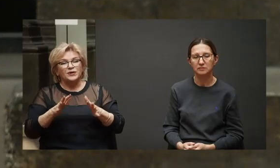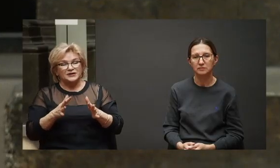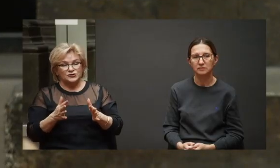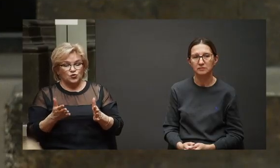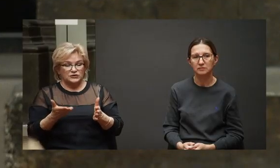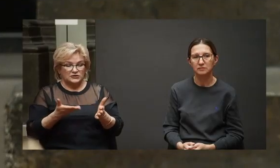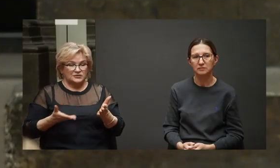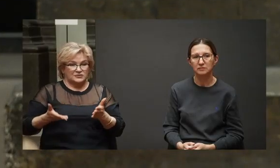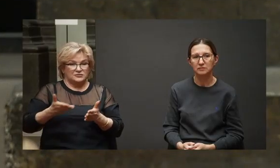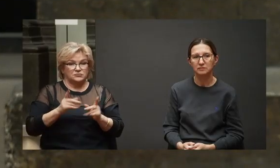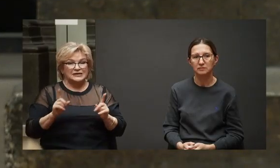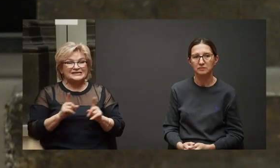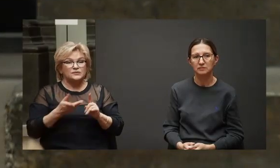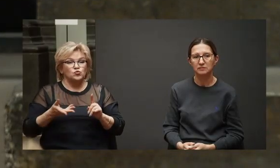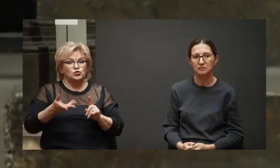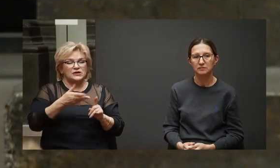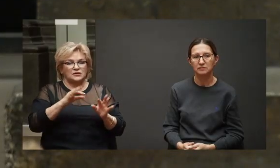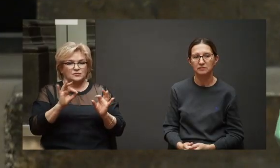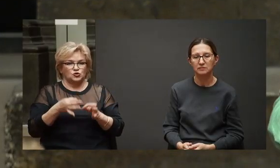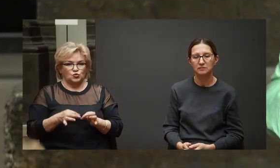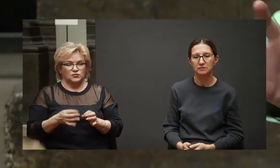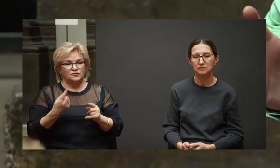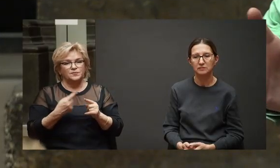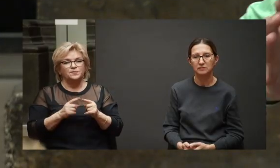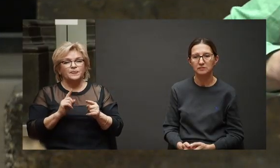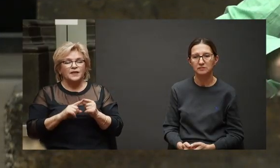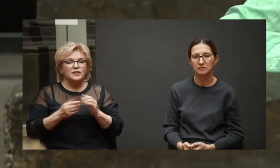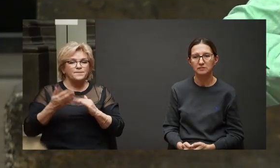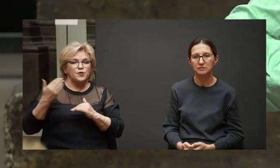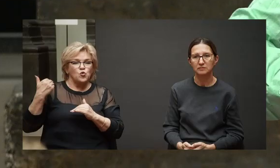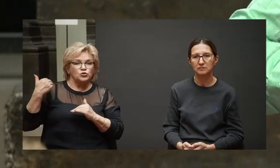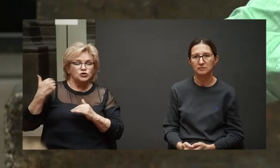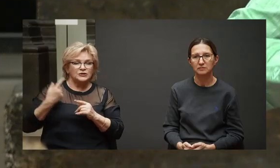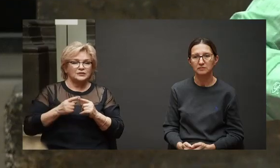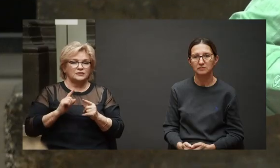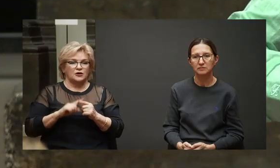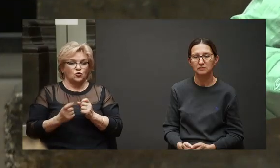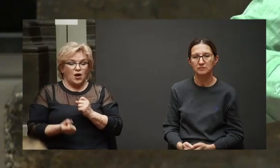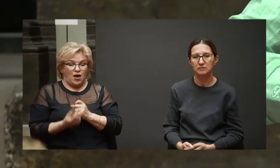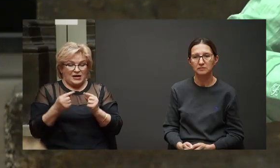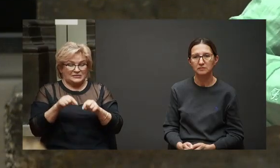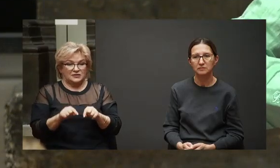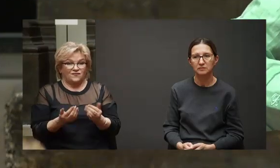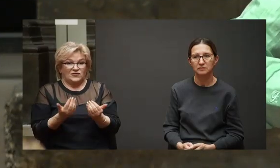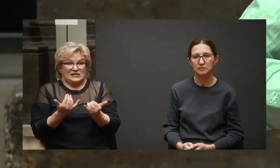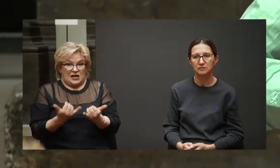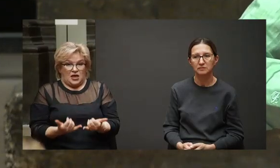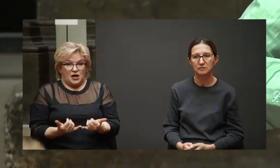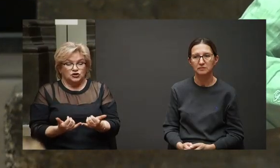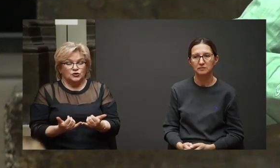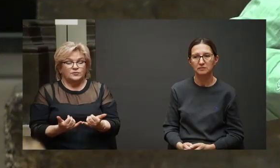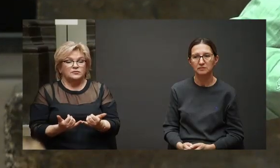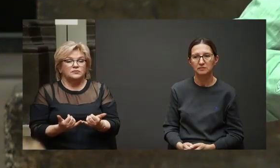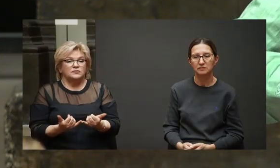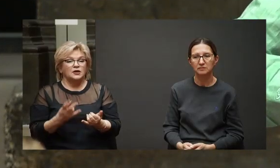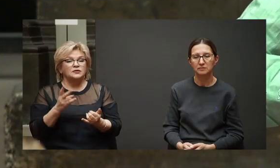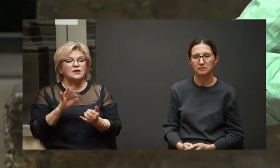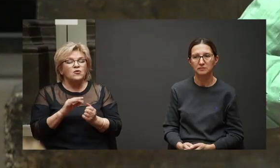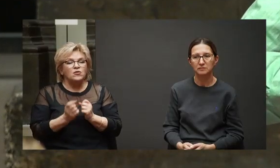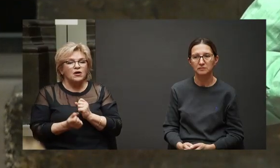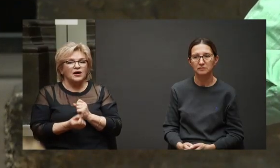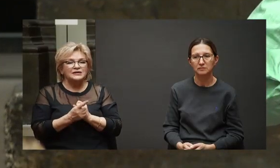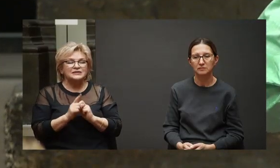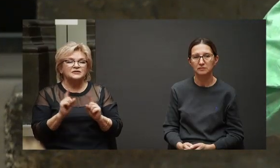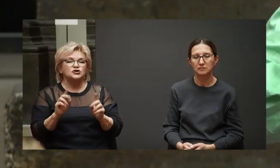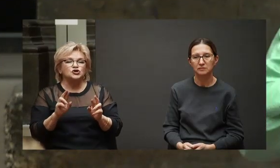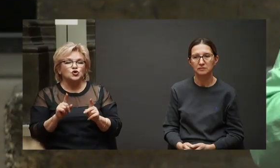с музейным искусством. Да, это прошлое, которое оказалось в настоящем, но оказалось